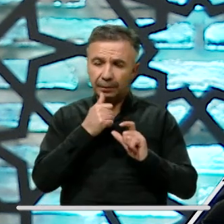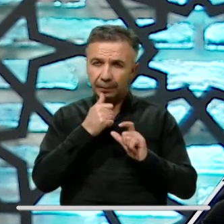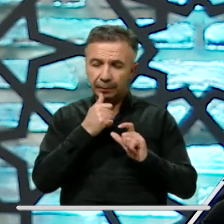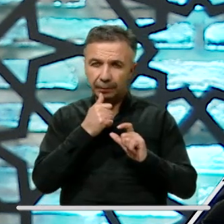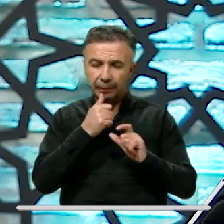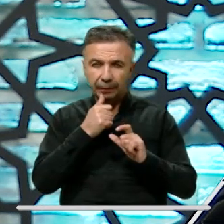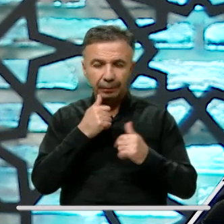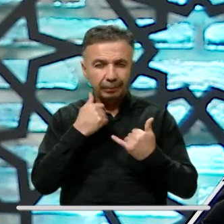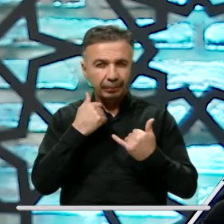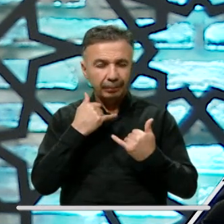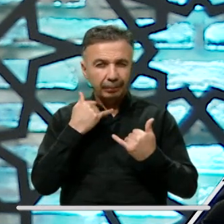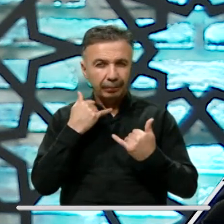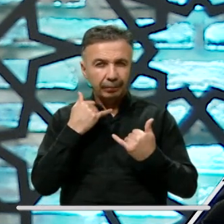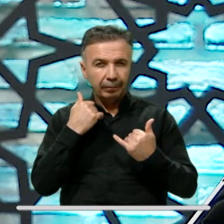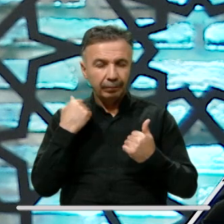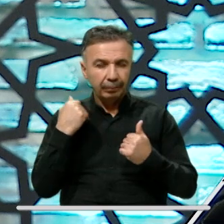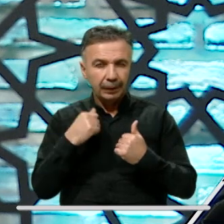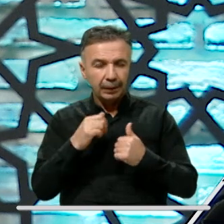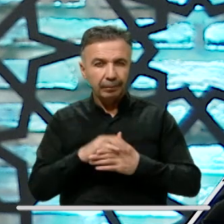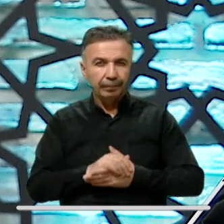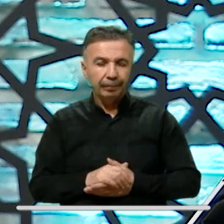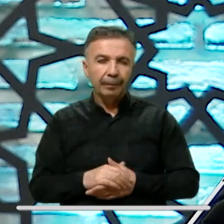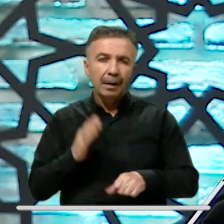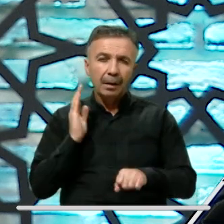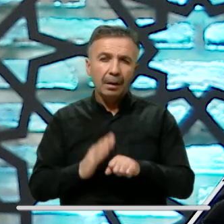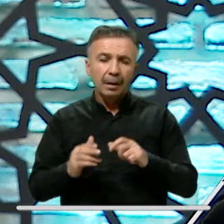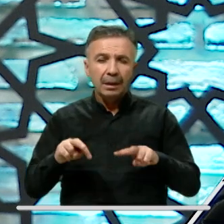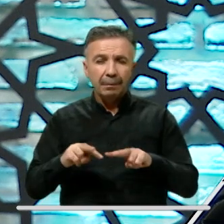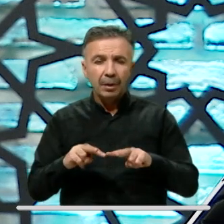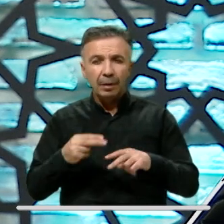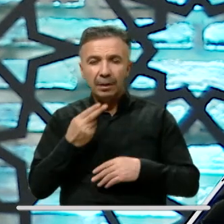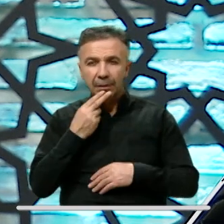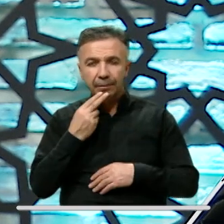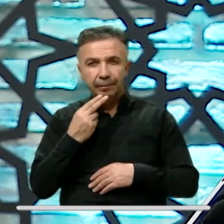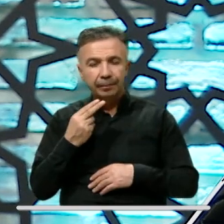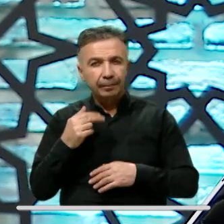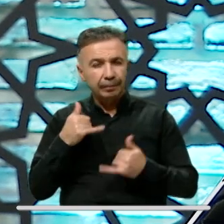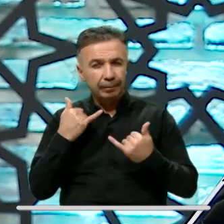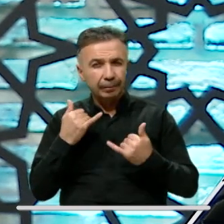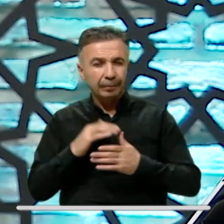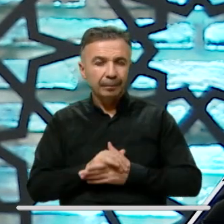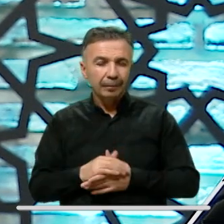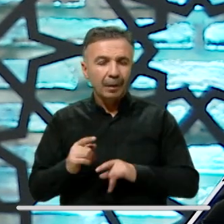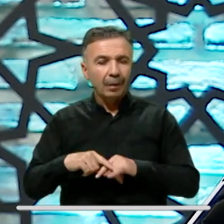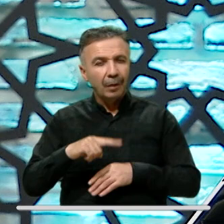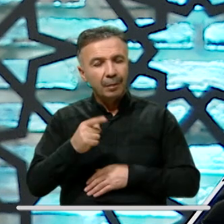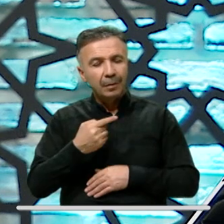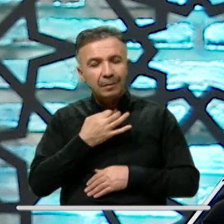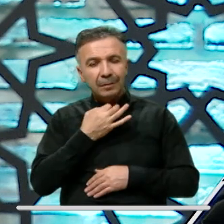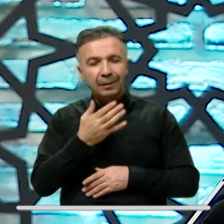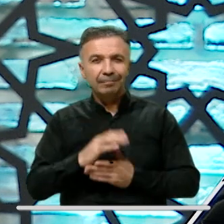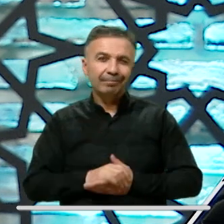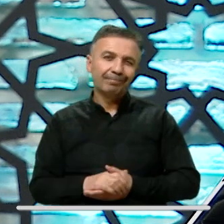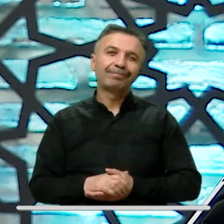Evet, Ertuğrul Bey tekrar denesin efendim. Kayseri'den Mürvet Hanım, hoş geldiniz. Hoş bulduk, sağ olun hocam. Siz de sağ